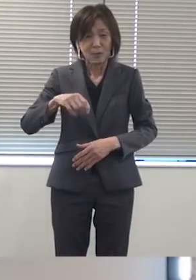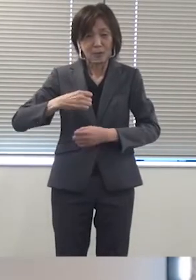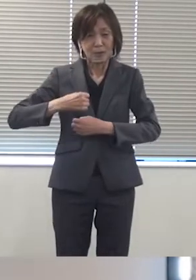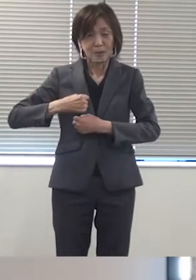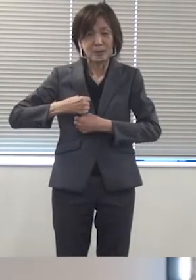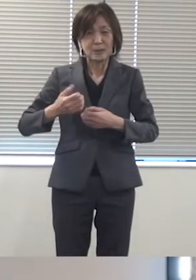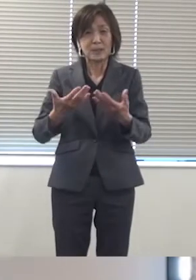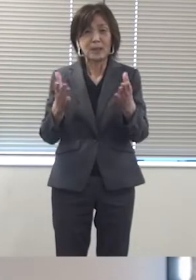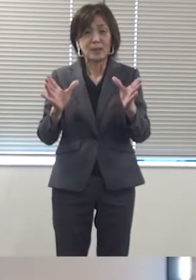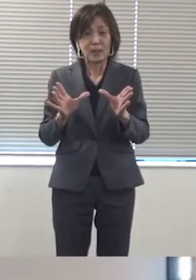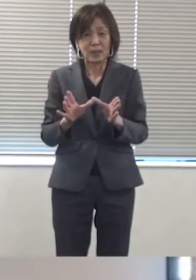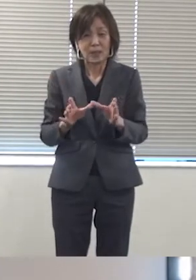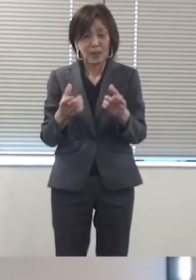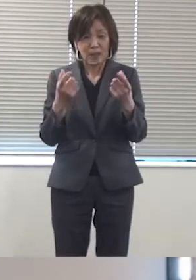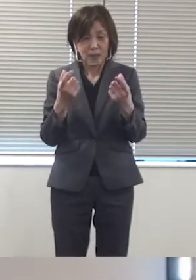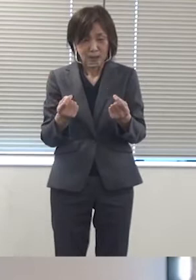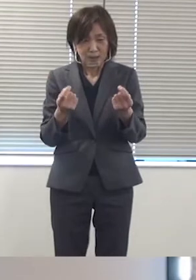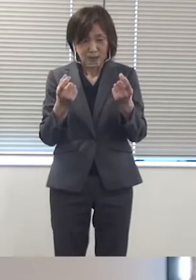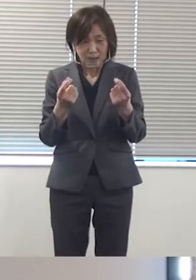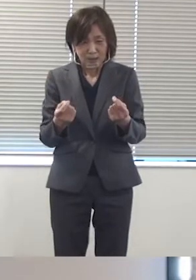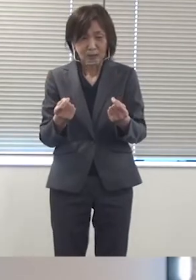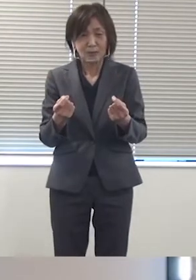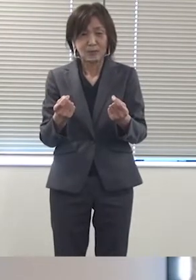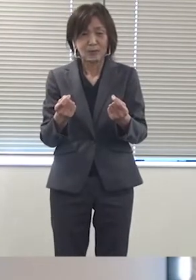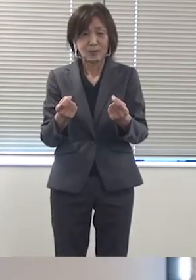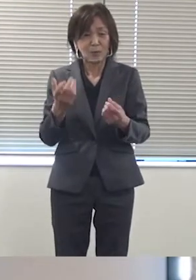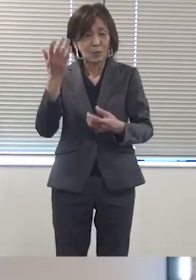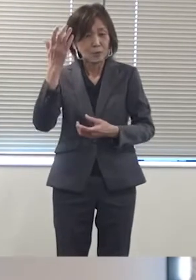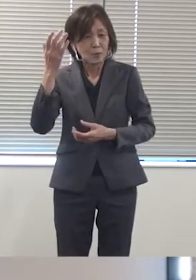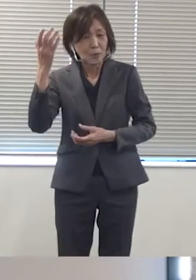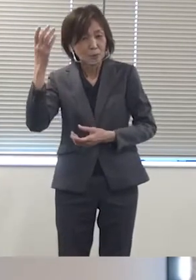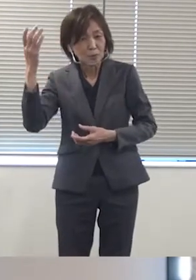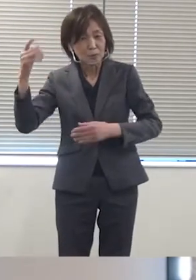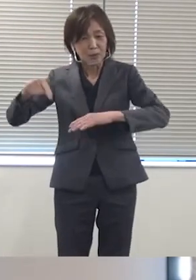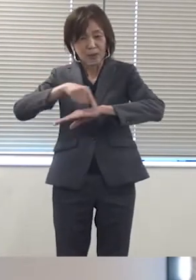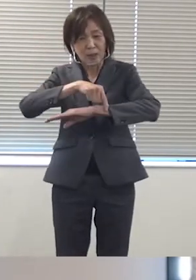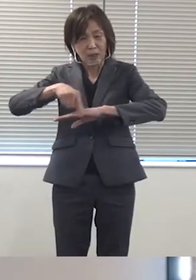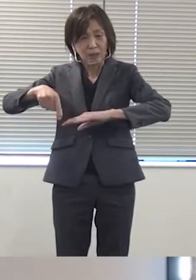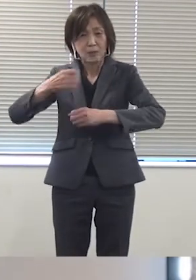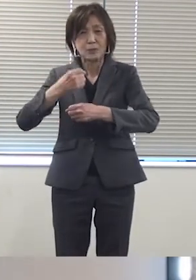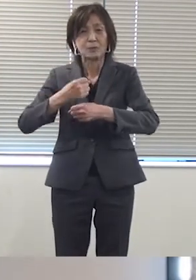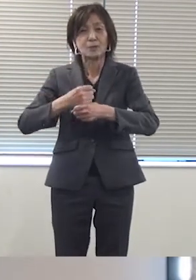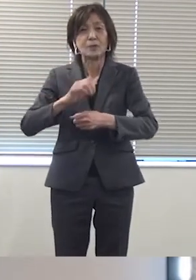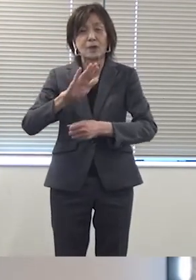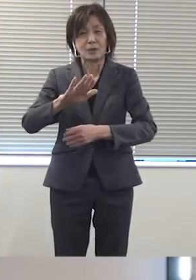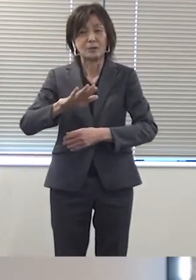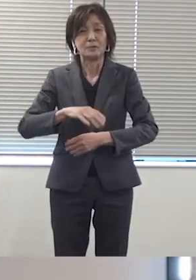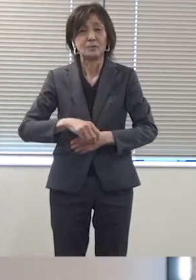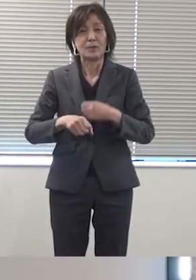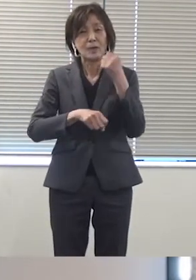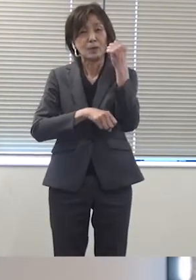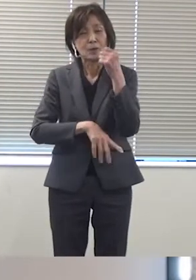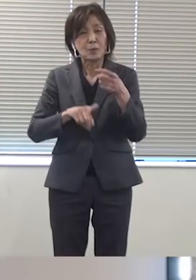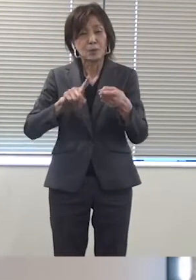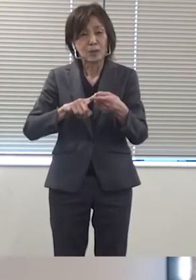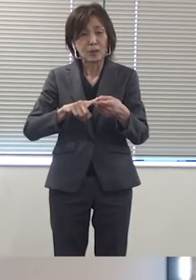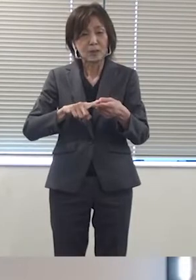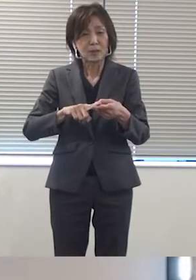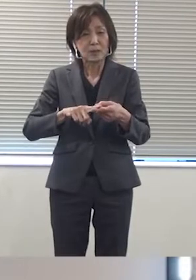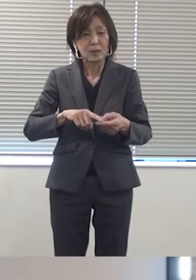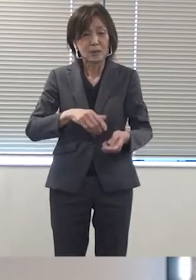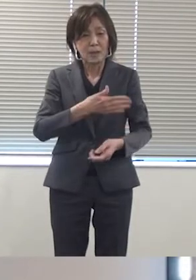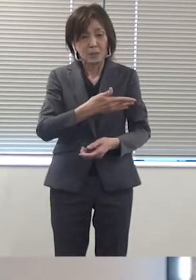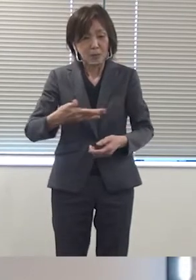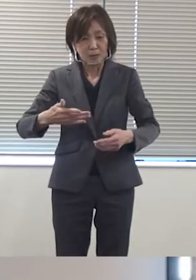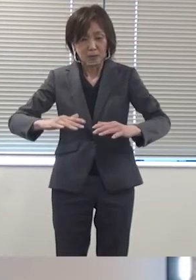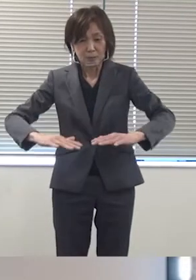基本的には浸水をしてない、まあ、高速道路もしくは高速道路の下使えない場合には、